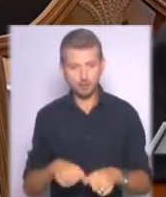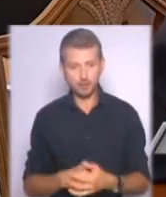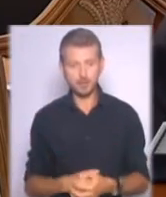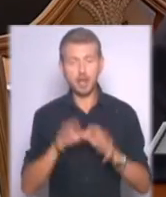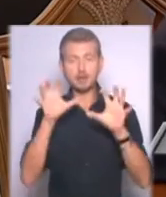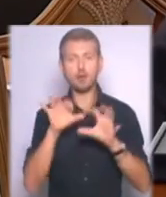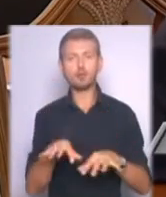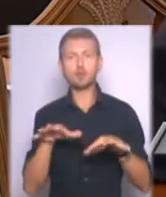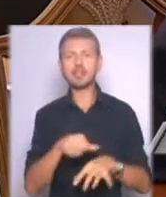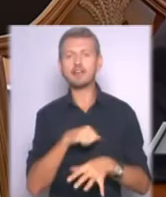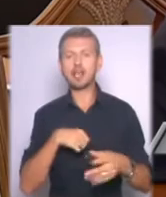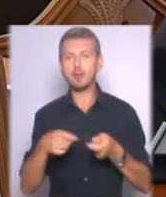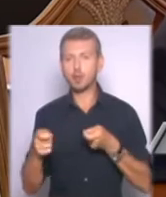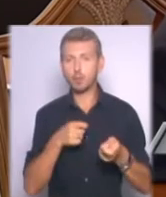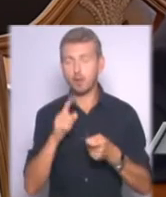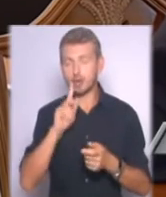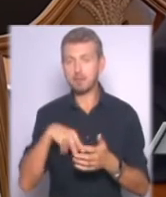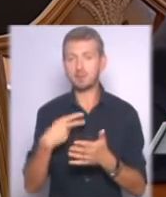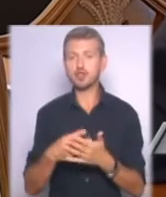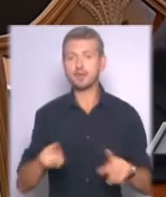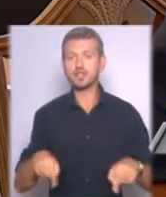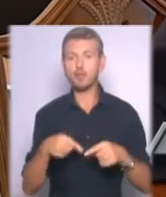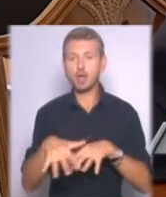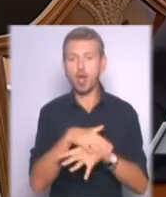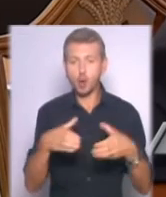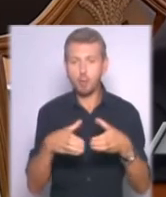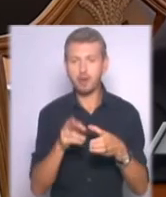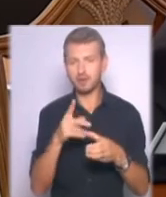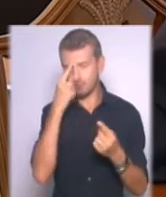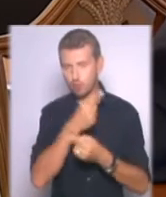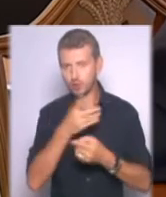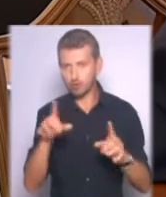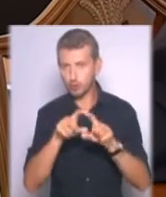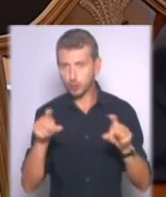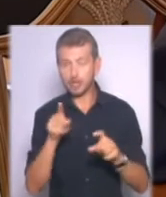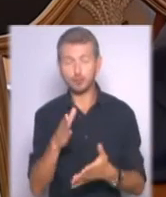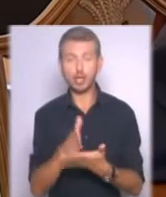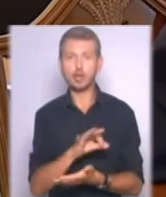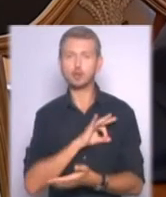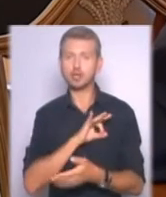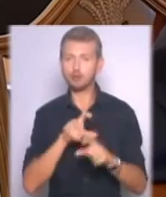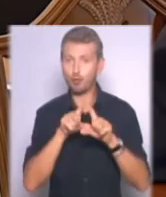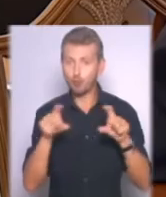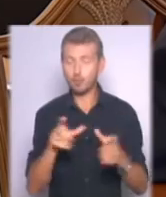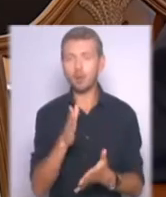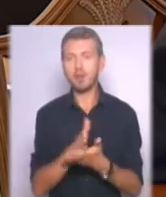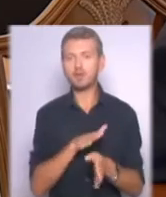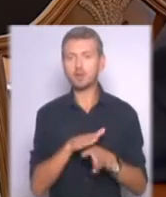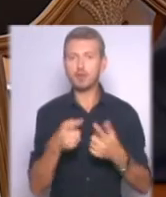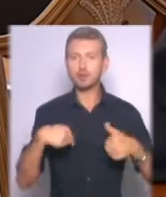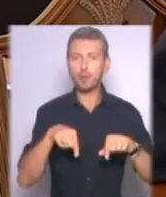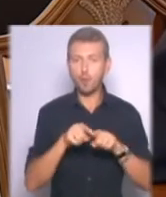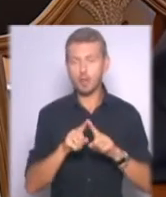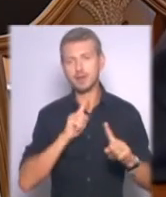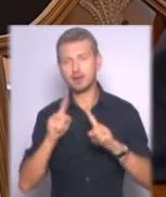Закон про місцеве самоврядування передбачав створення громади як публічної структури. Вона є юридичною особою, має виконавчі органи, раду, чинного